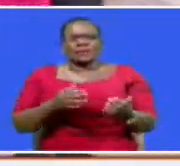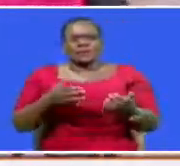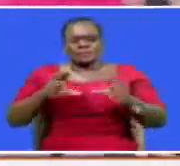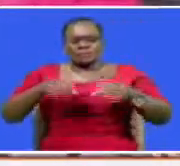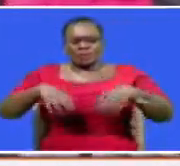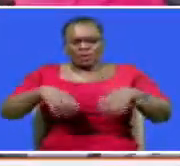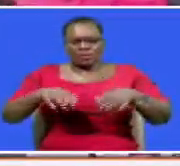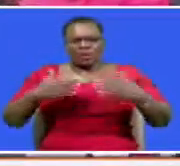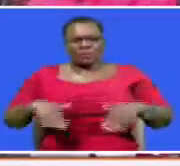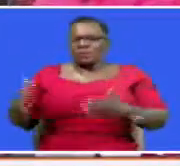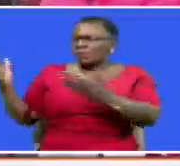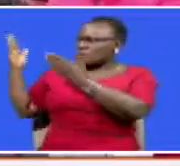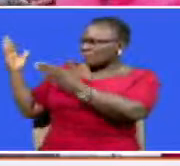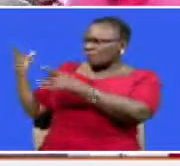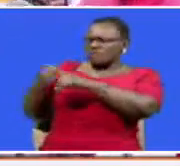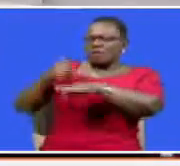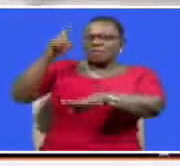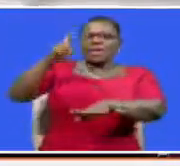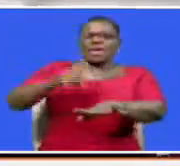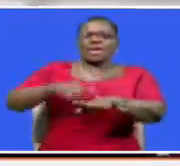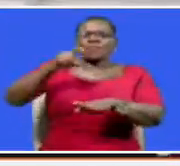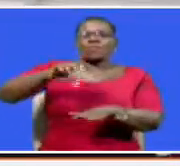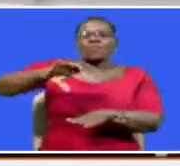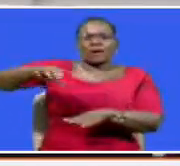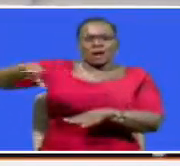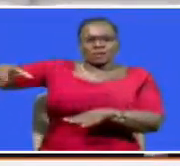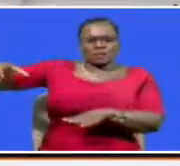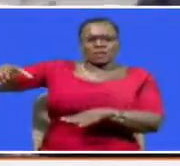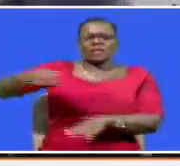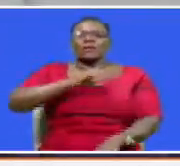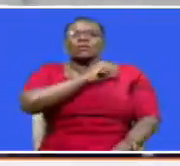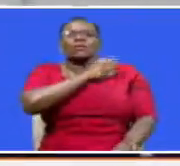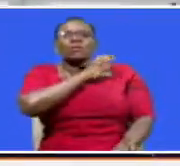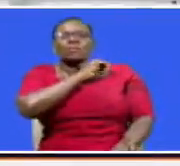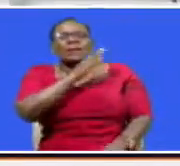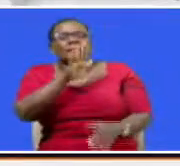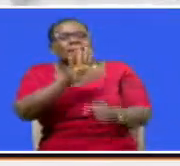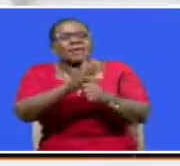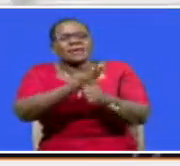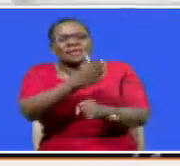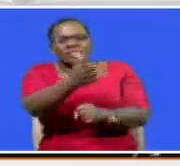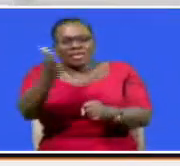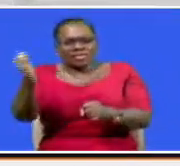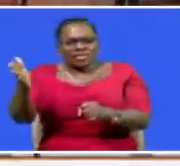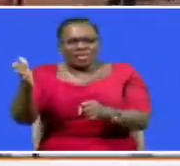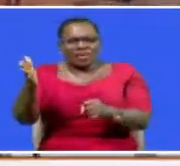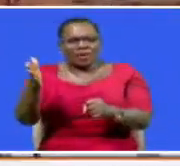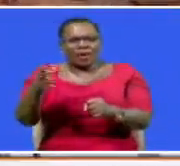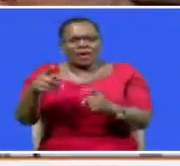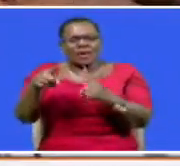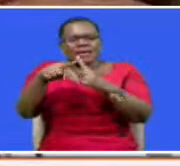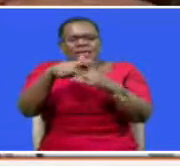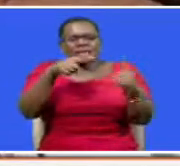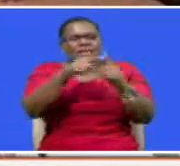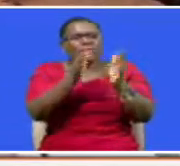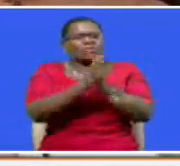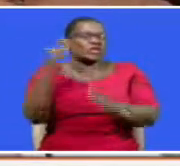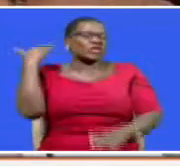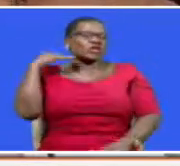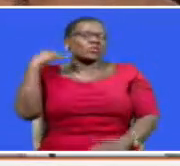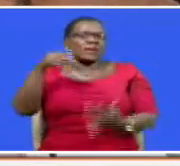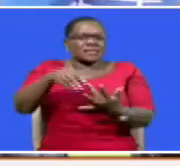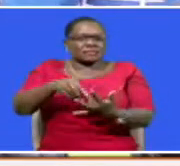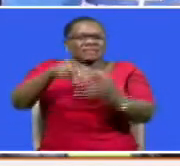Wahudumu hao wa bodaboda kutoka kaunti ya Embu walilalama kwamba wengi wao wamekuwa kishambuliwa na wezi